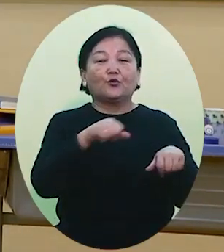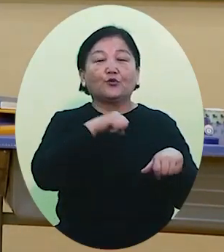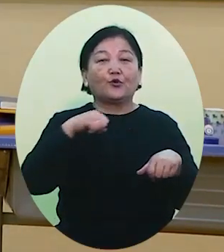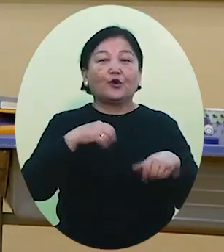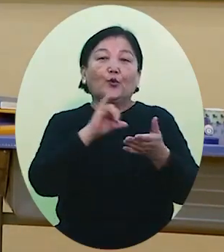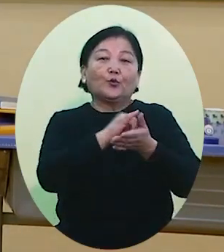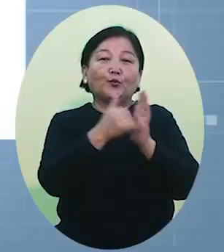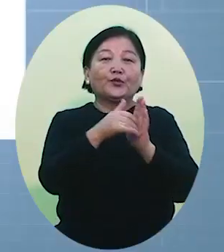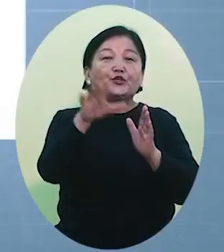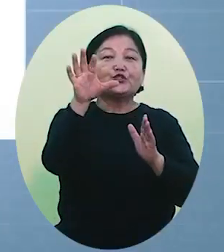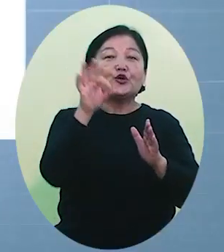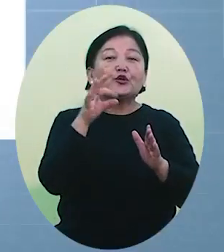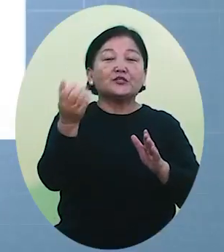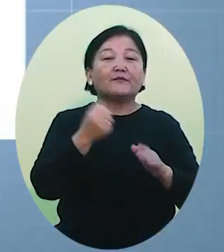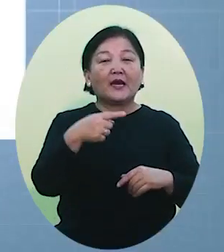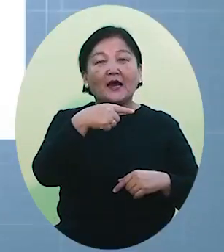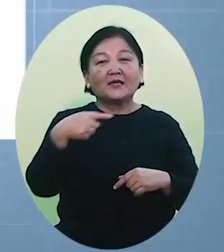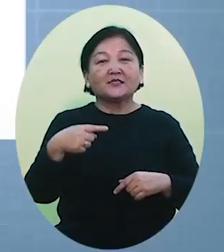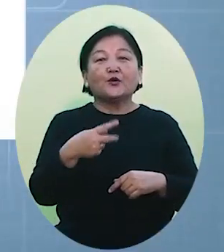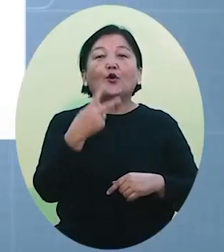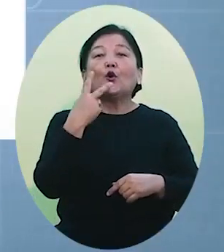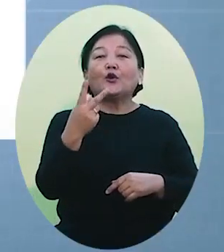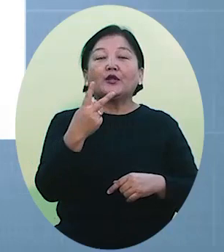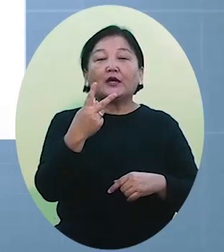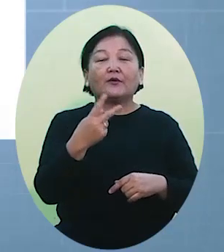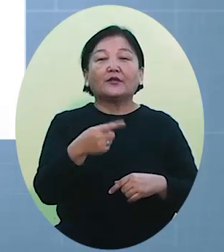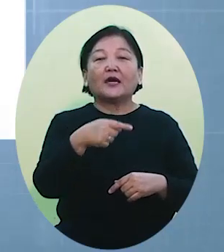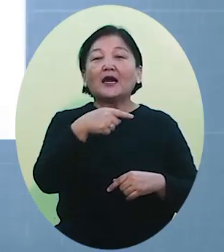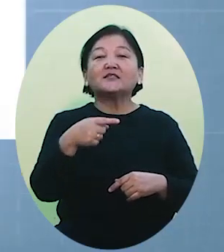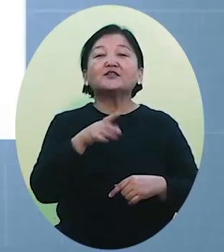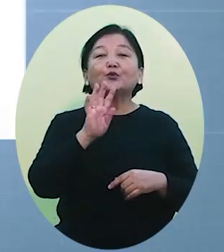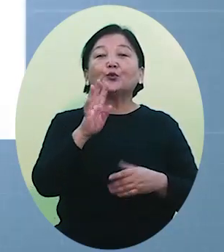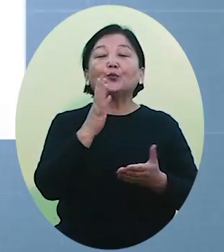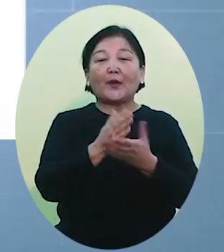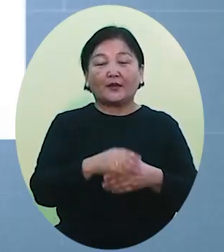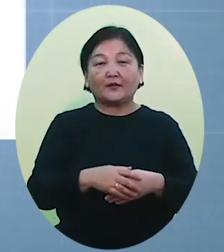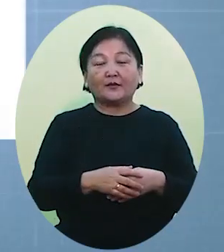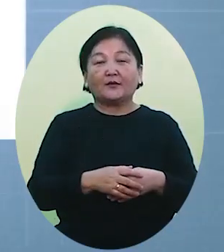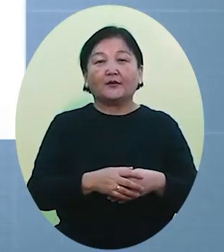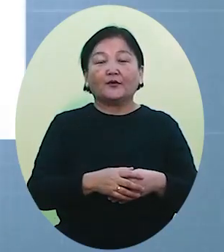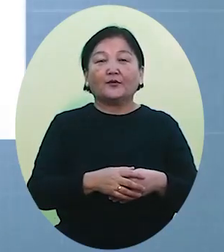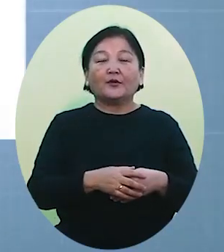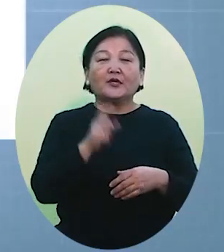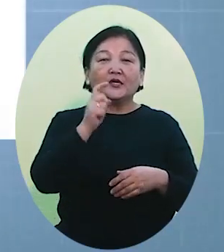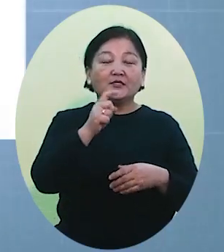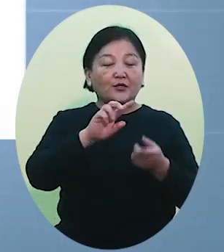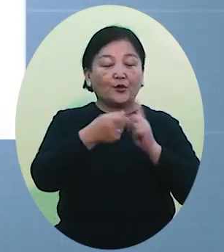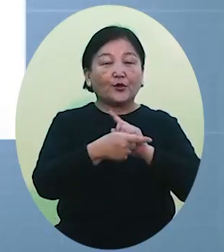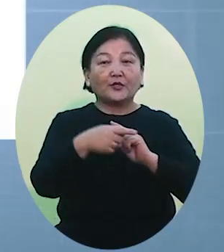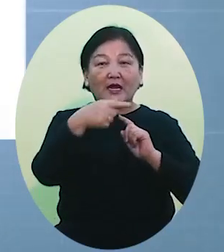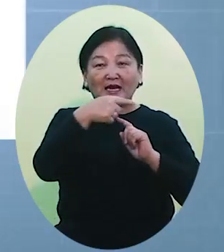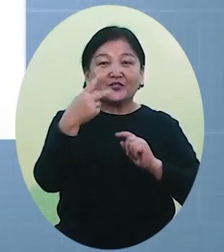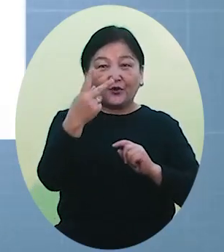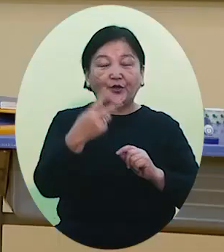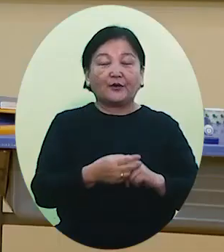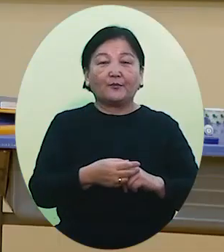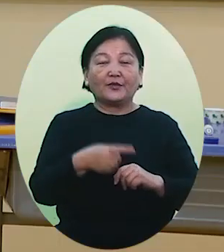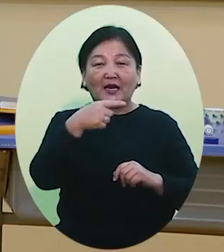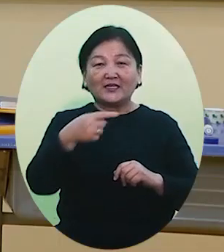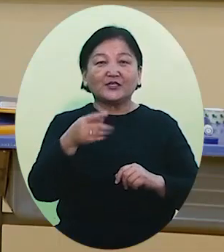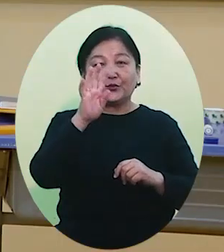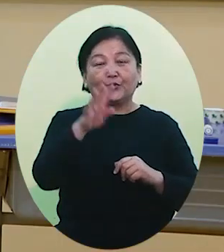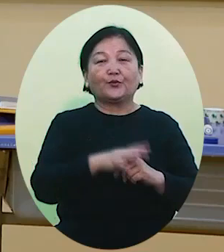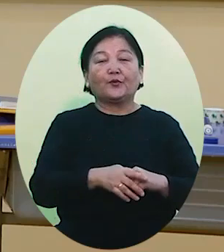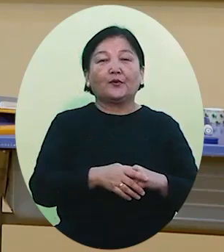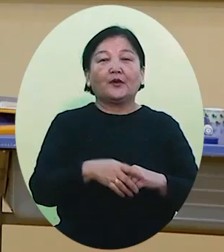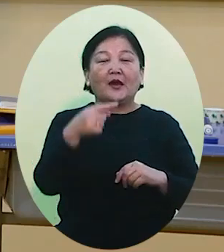4 гарч байна. Өөр хэлбэл x-ийн оронд хас 2-ыг орлуулхад хасх 4. За хасх 1-ийг орлуулхад хас 2-ыг хасх 1-ээр